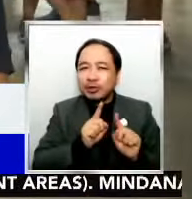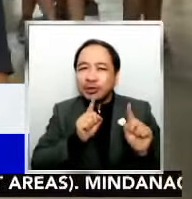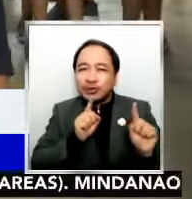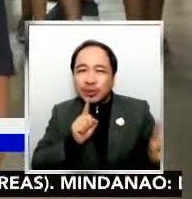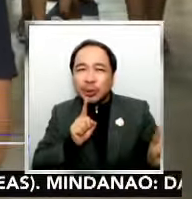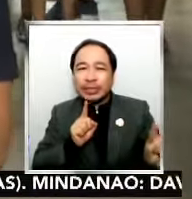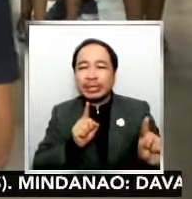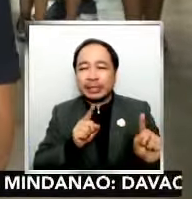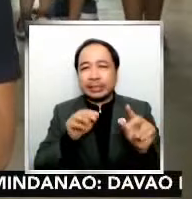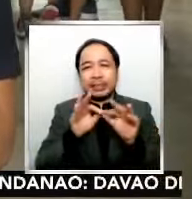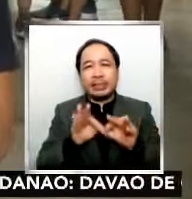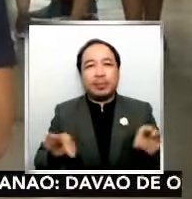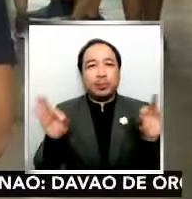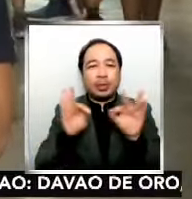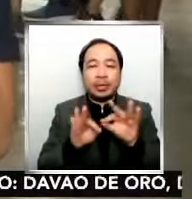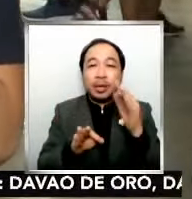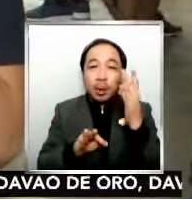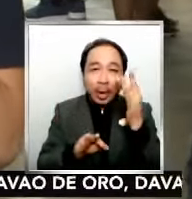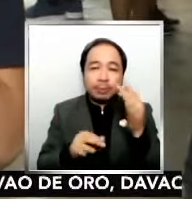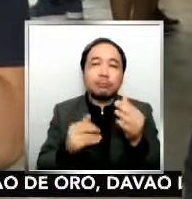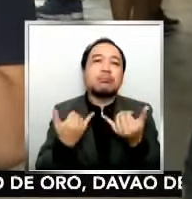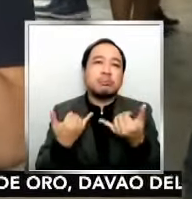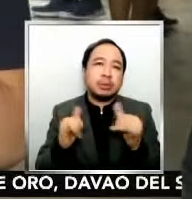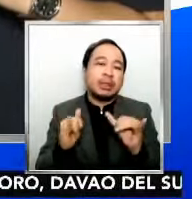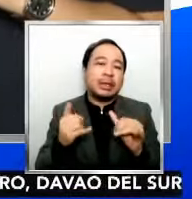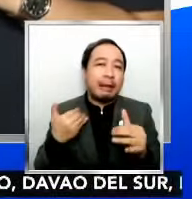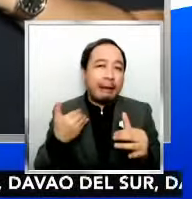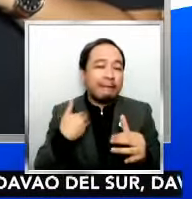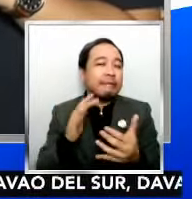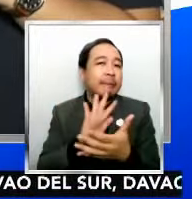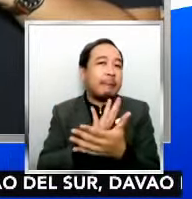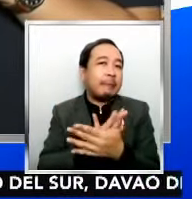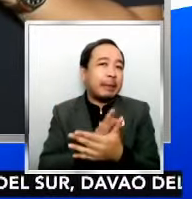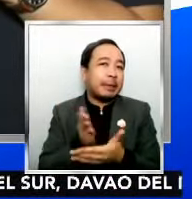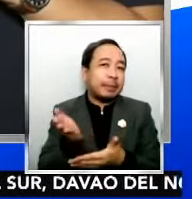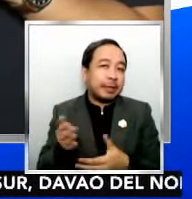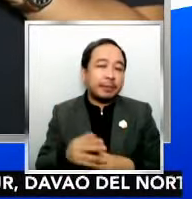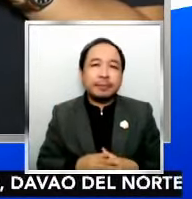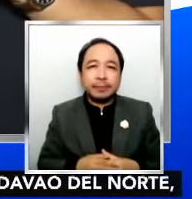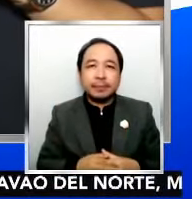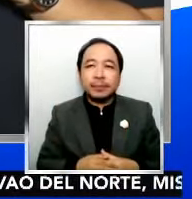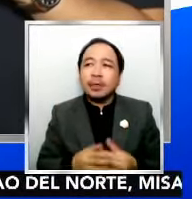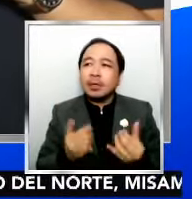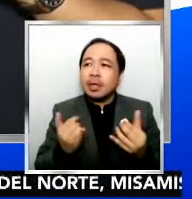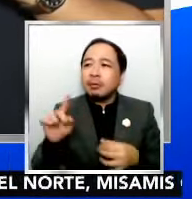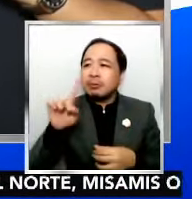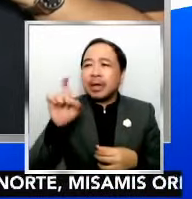hindi pa rin naman po tapos ang pandemya. Mike? JP, kamusta naman ang bilang ng mga tao nang